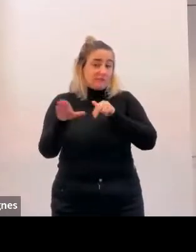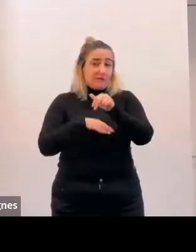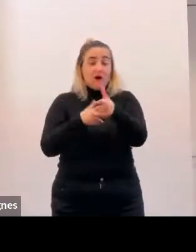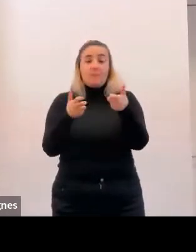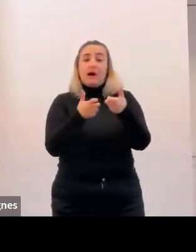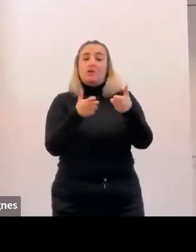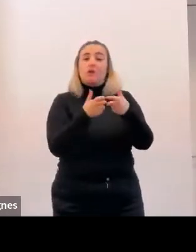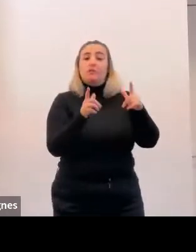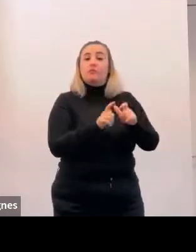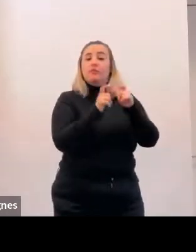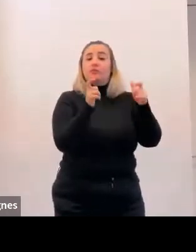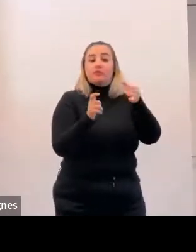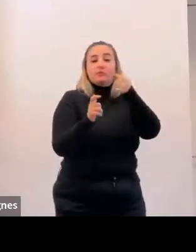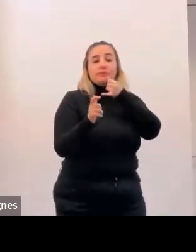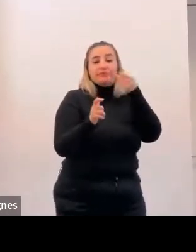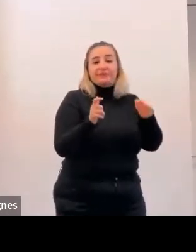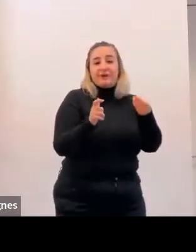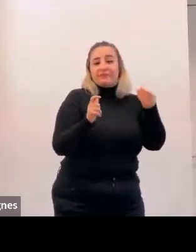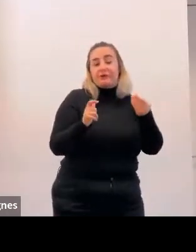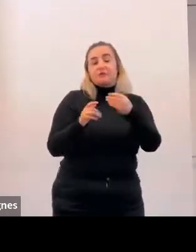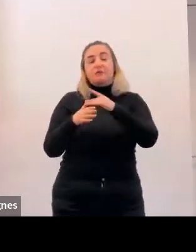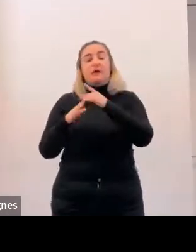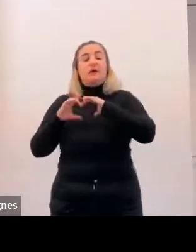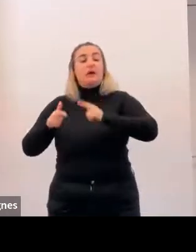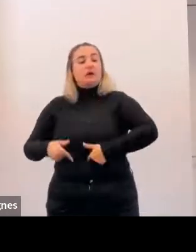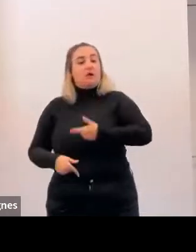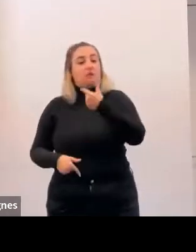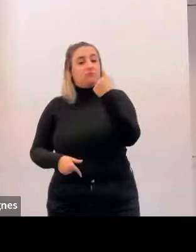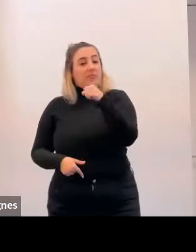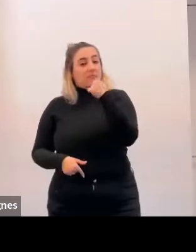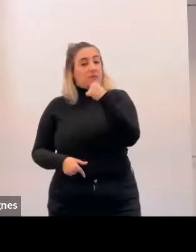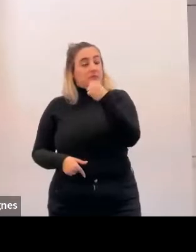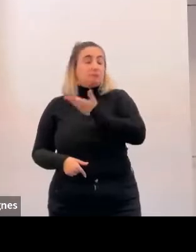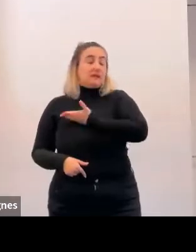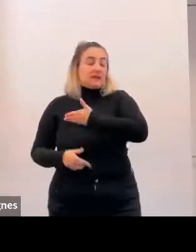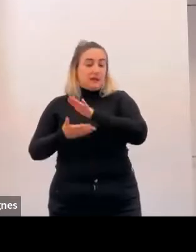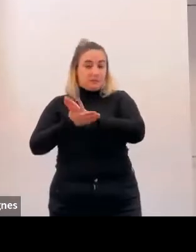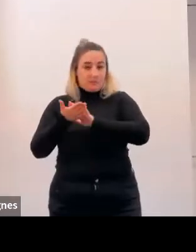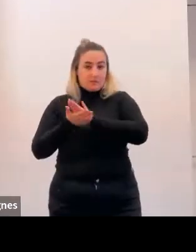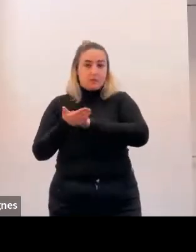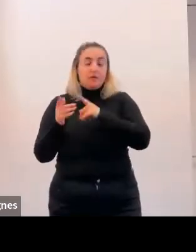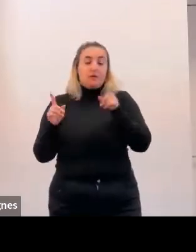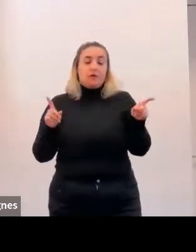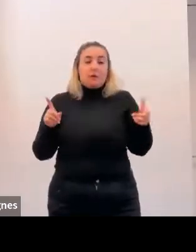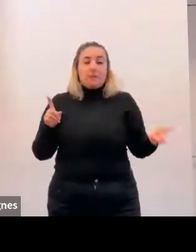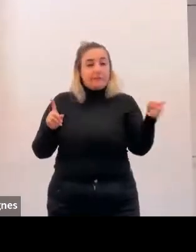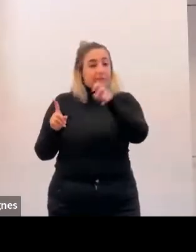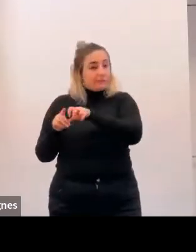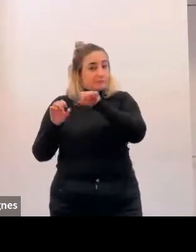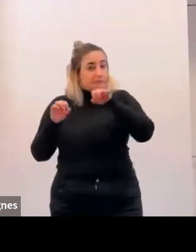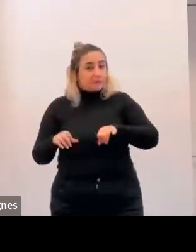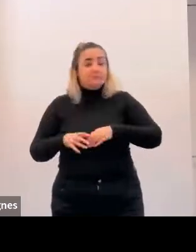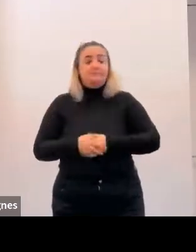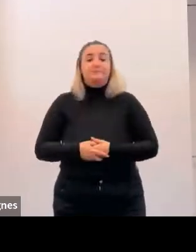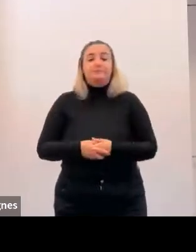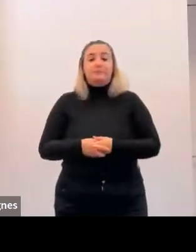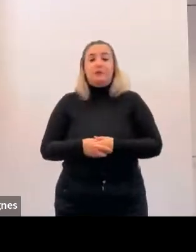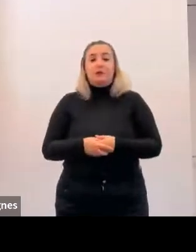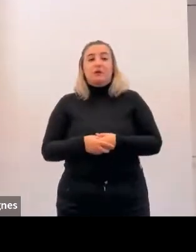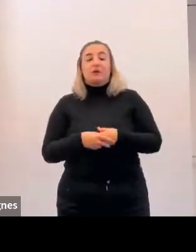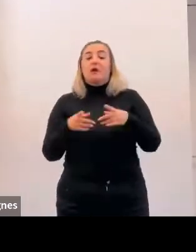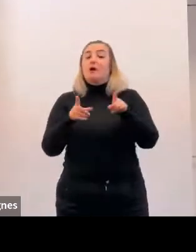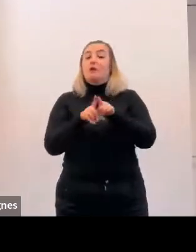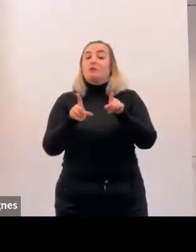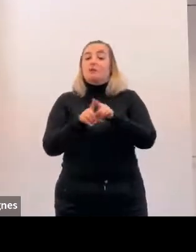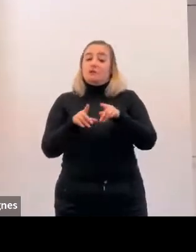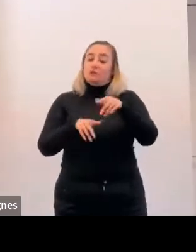pour les personnels, mais aussi les échanges de pratiques entre eux. La participation à un programme de formation commun